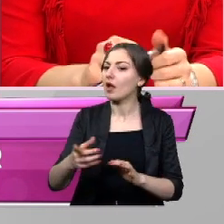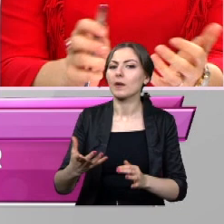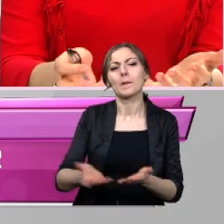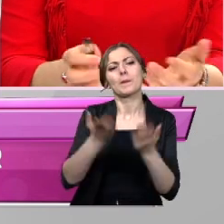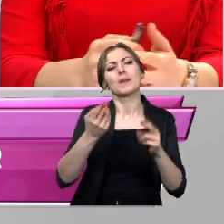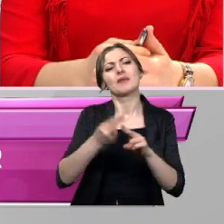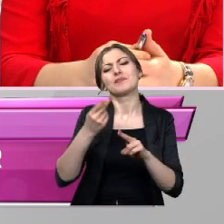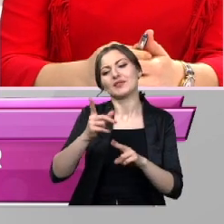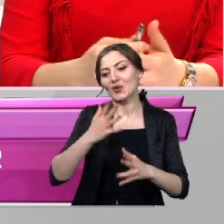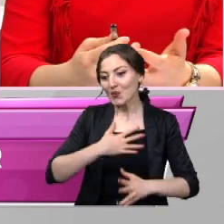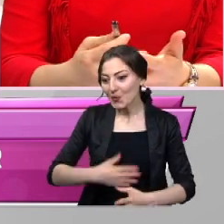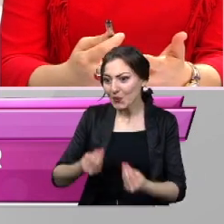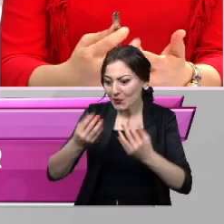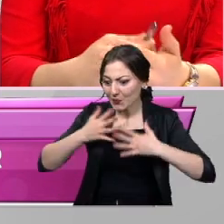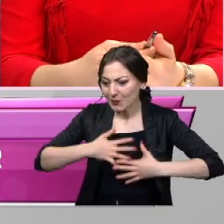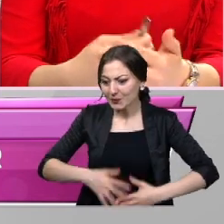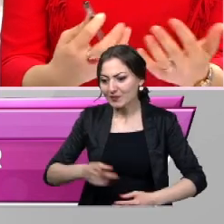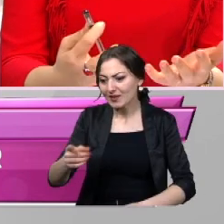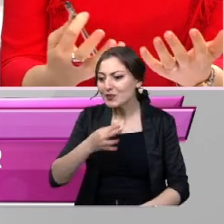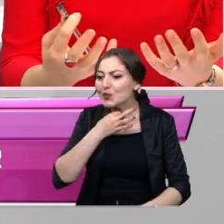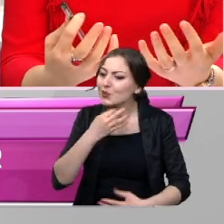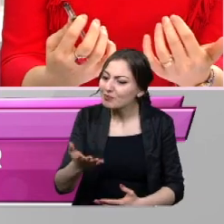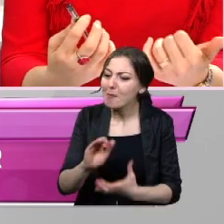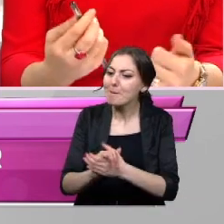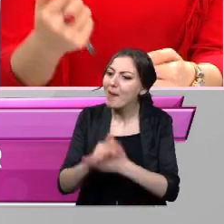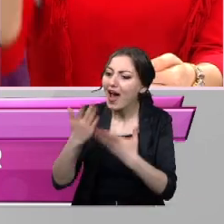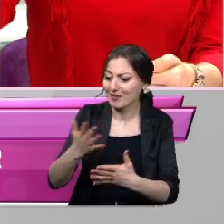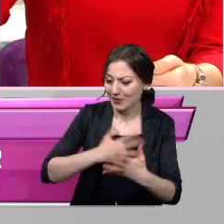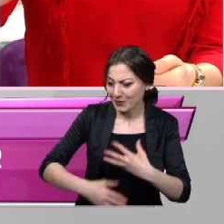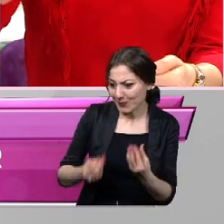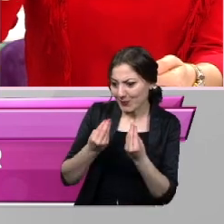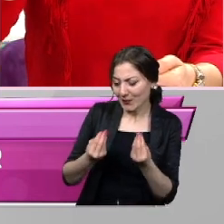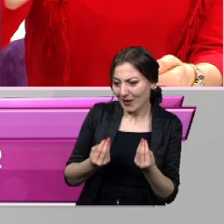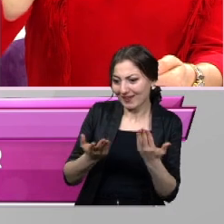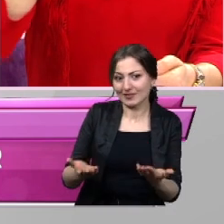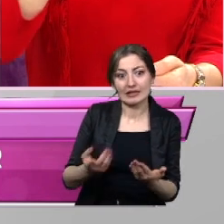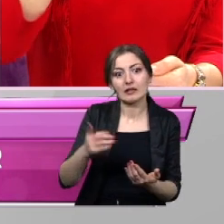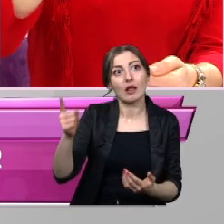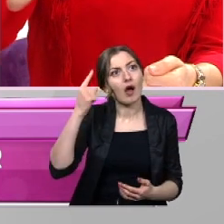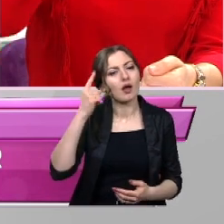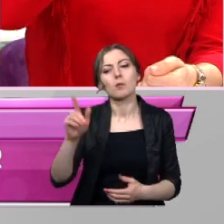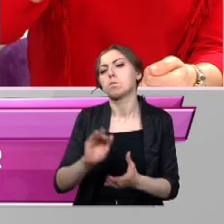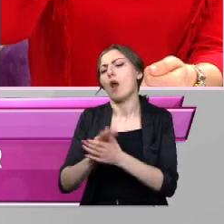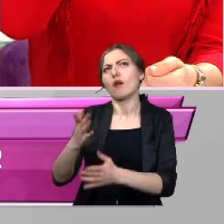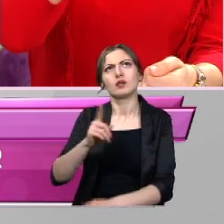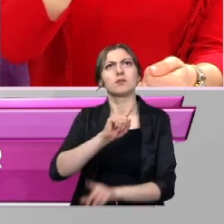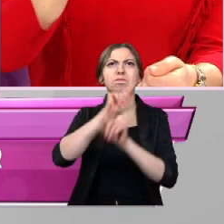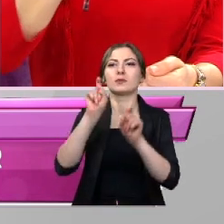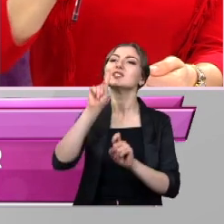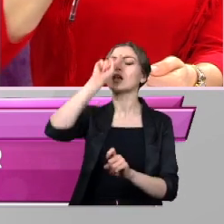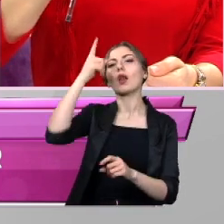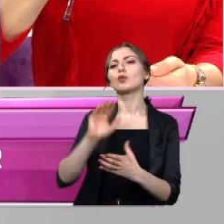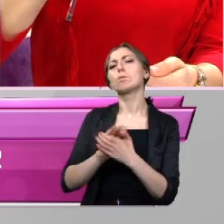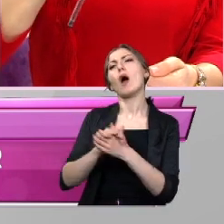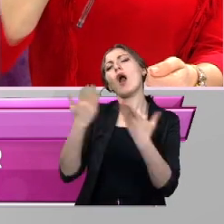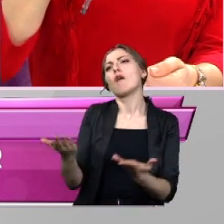üzerine böyle güzelce giyindiğin için çok teşekkür ederim sana bravo Neyi Bravo dediğimizi öncesinde